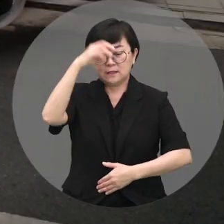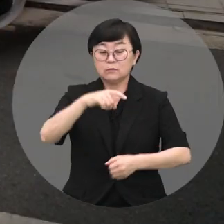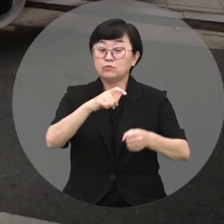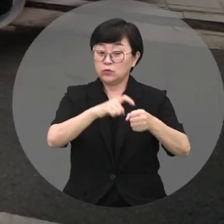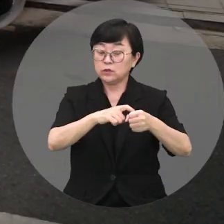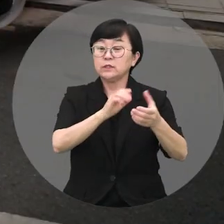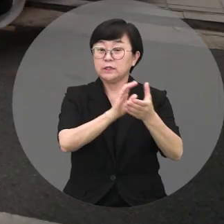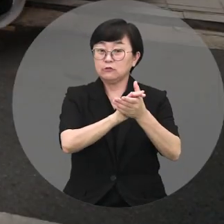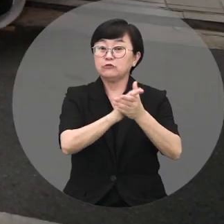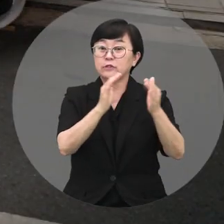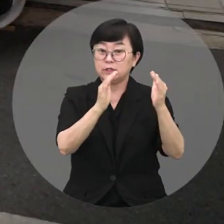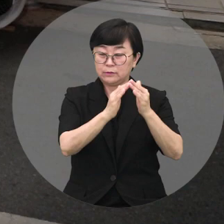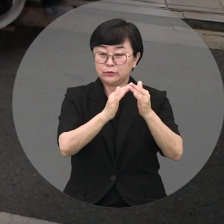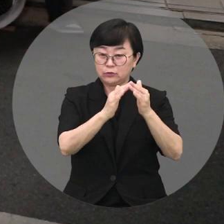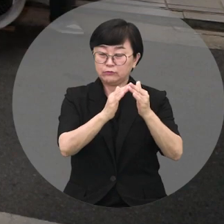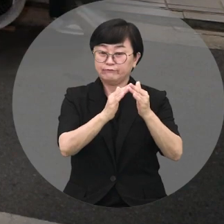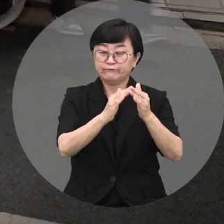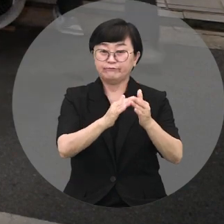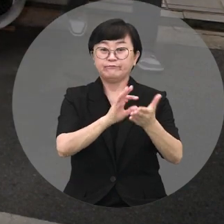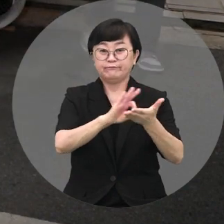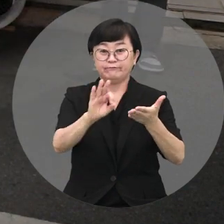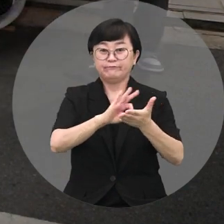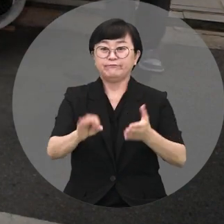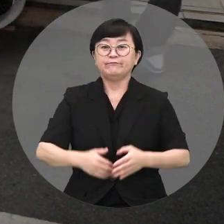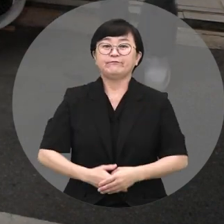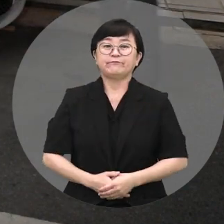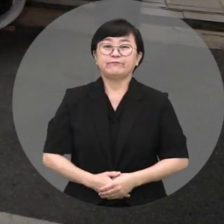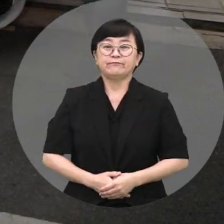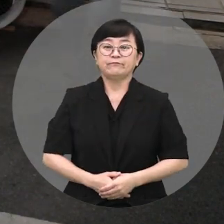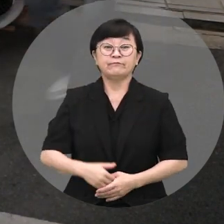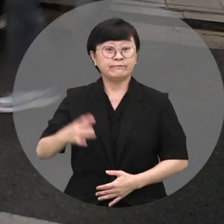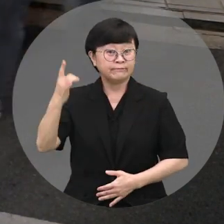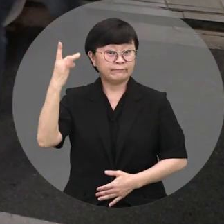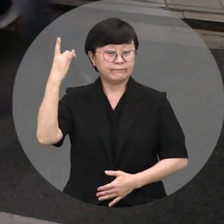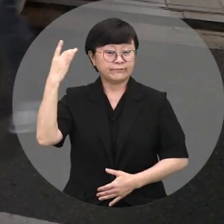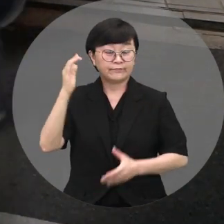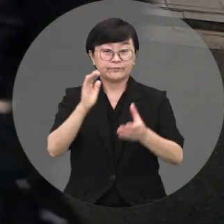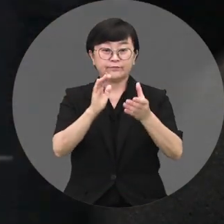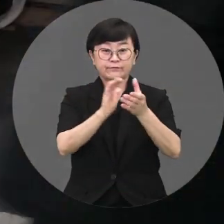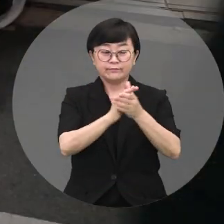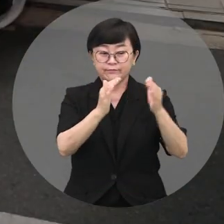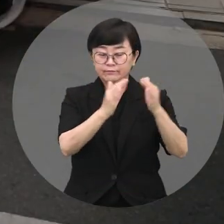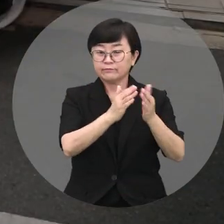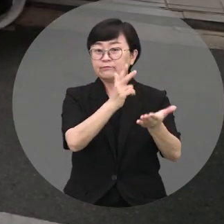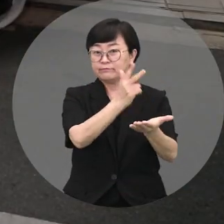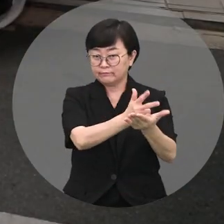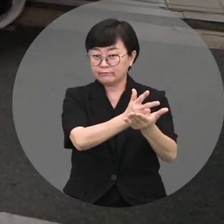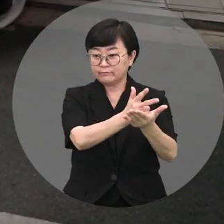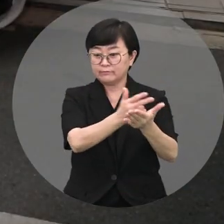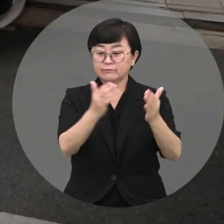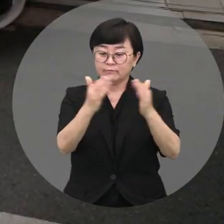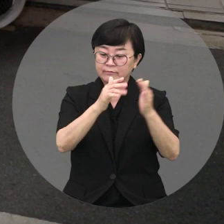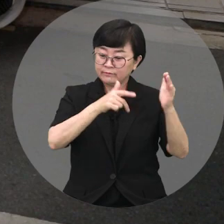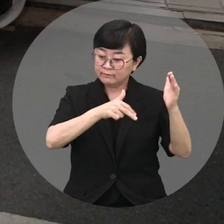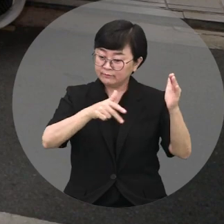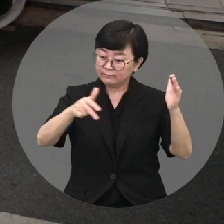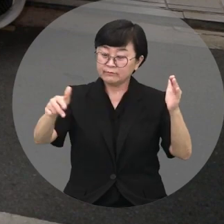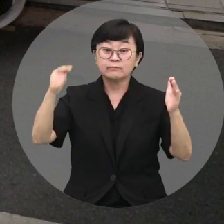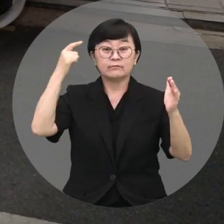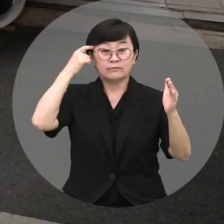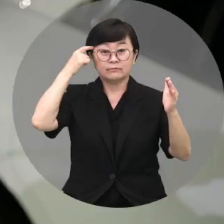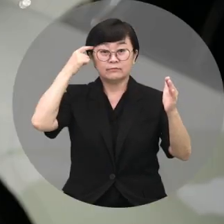친구 집까지만 대리운전을 이용하기로 했습니다. 원래는 친구 집 근처에 주차를 하고 집까지 걸어가려고